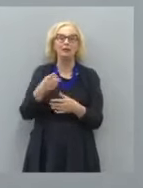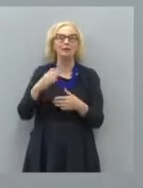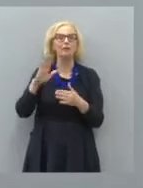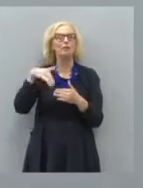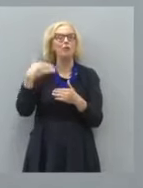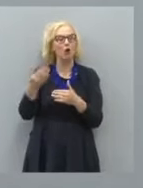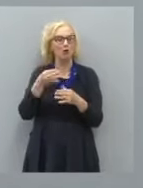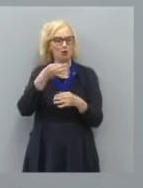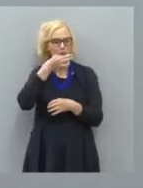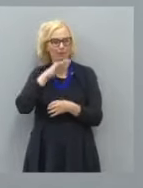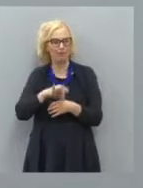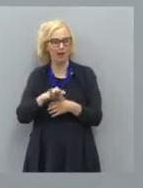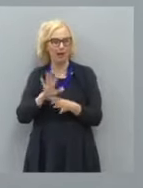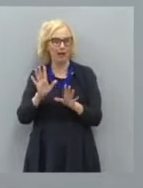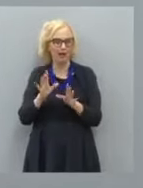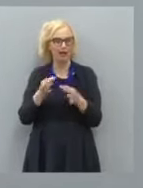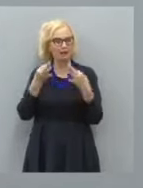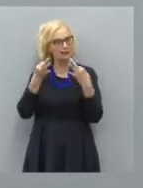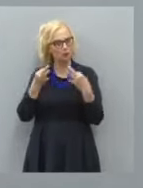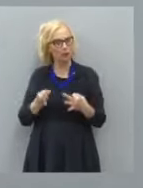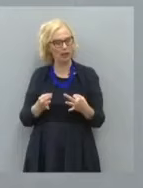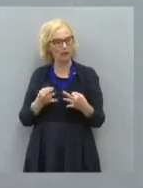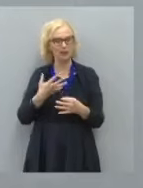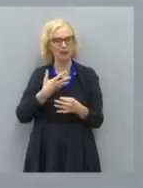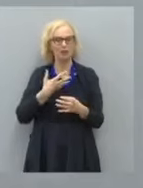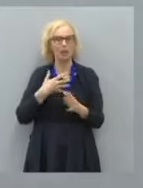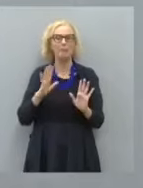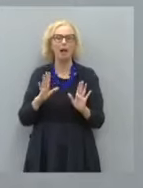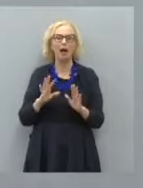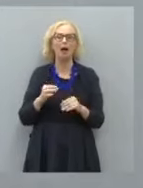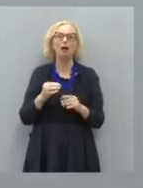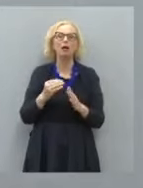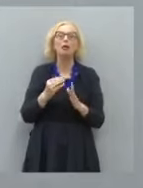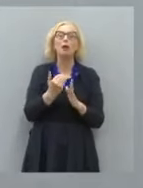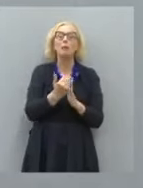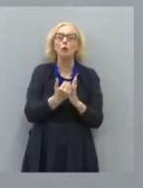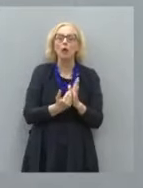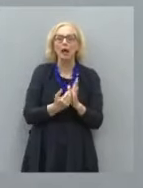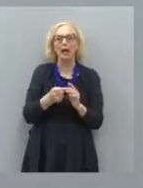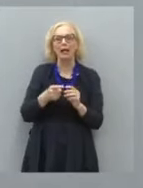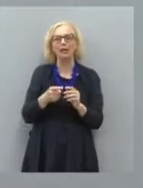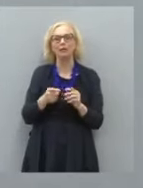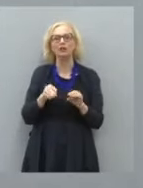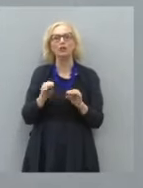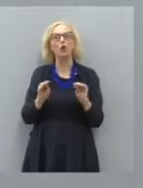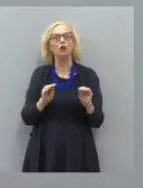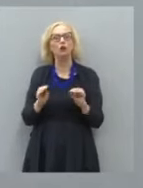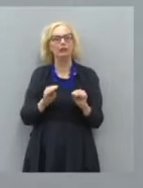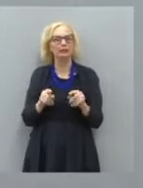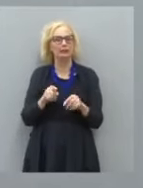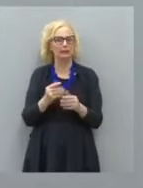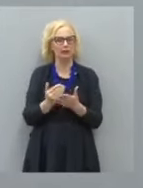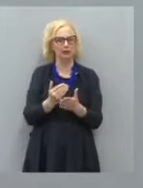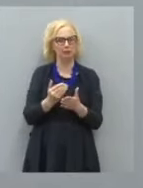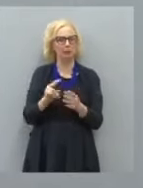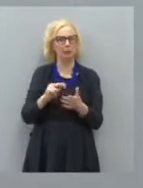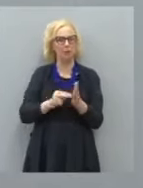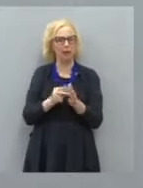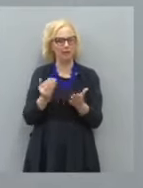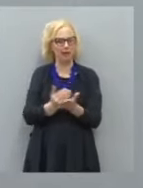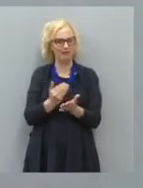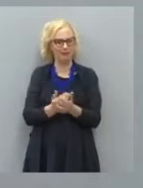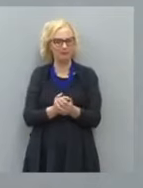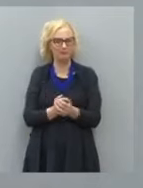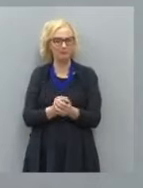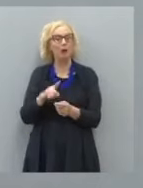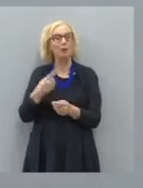senza avere aspetti burocratici e logistici che potrebbero anche crearci dei problemi poi abbiamo gli